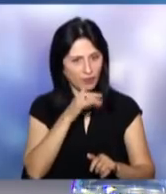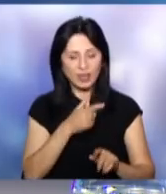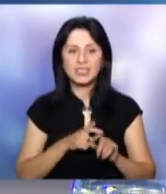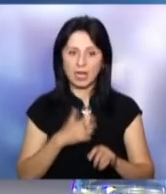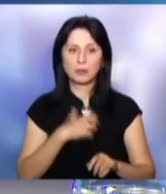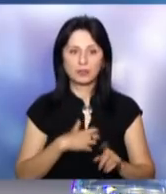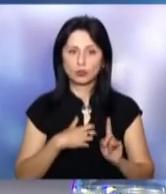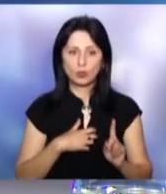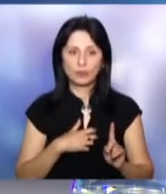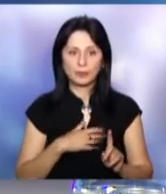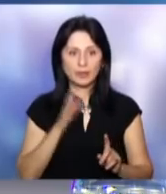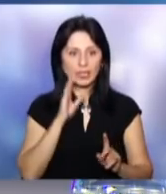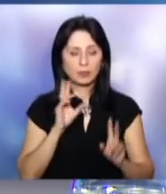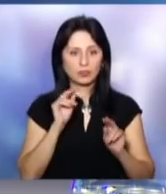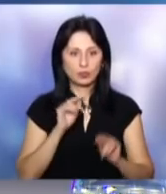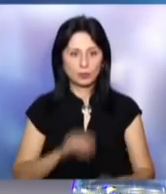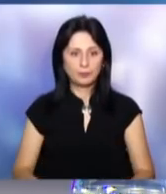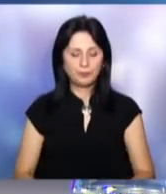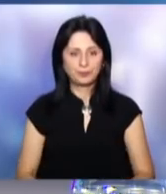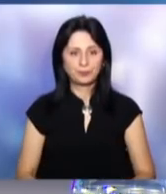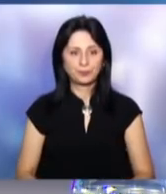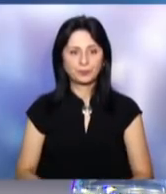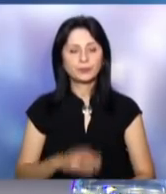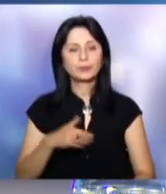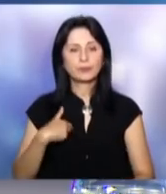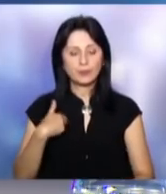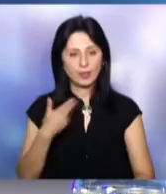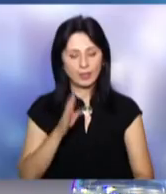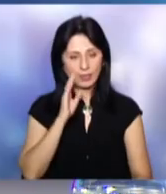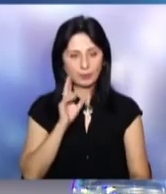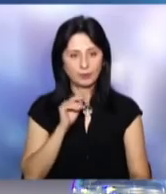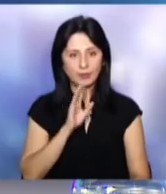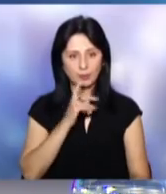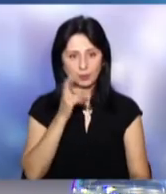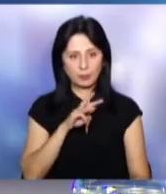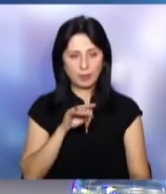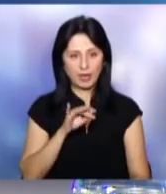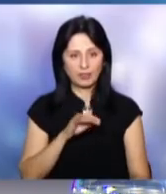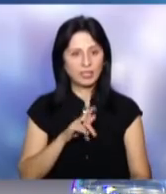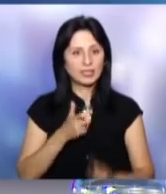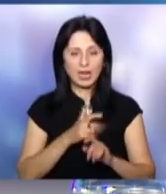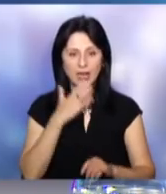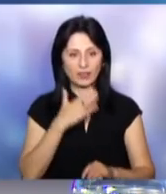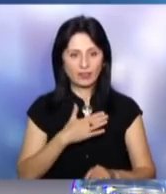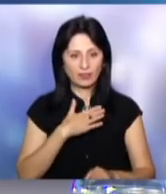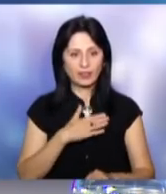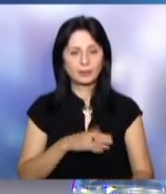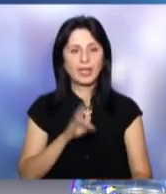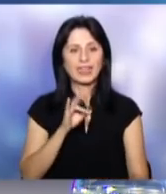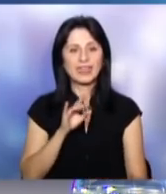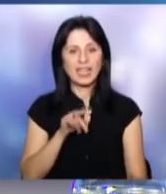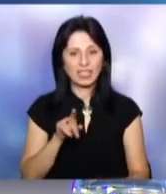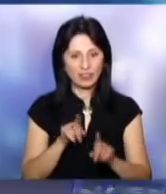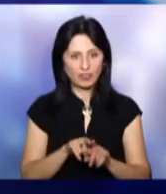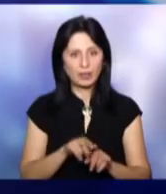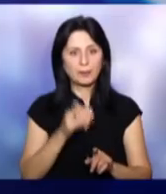არის ძალიან მნიშვნელოვანი. დილა მშვიდობისა, გისმენთ. გამარჯობა, დილა მშვიდობისა, ხალბატონა მარი, ძალიან გვიყვარხართ. ხალბატონი ნათია